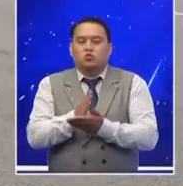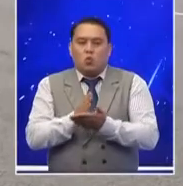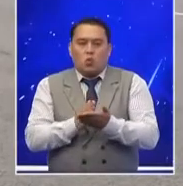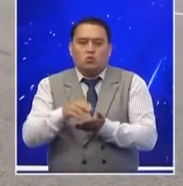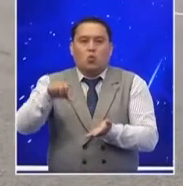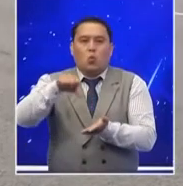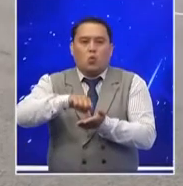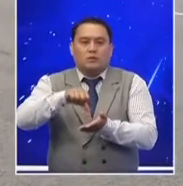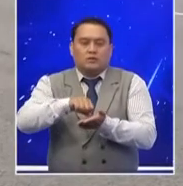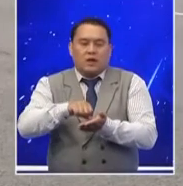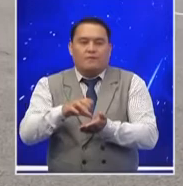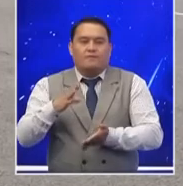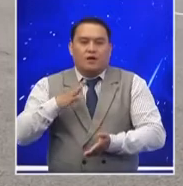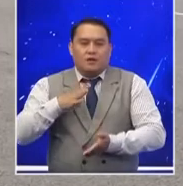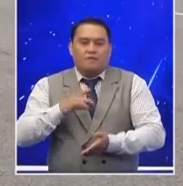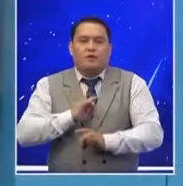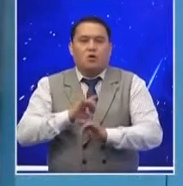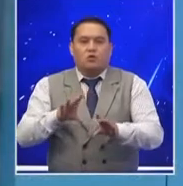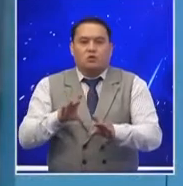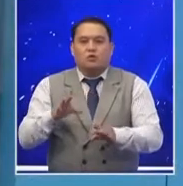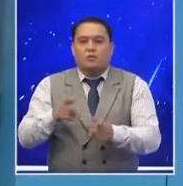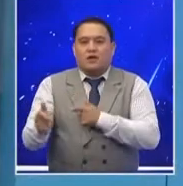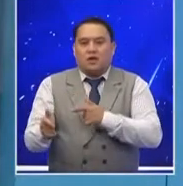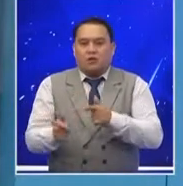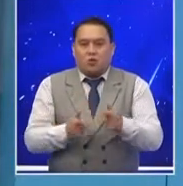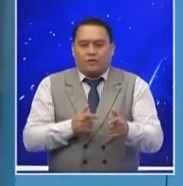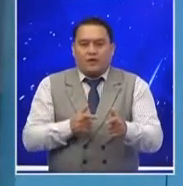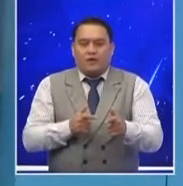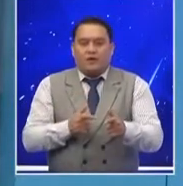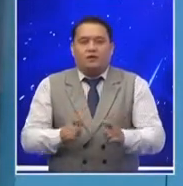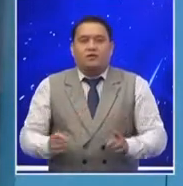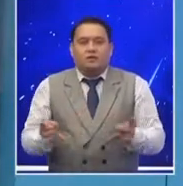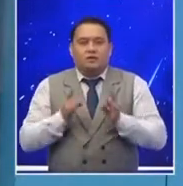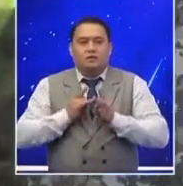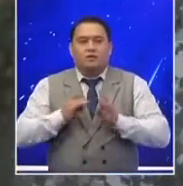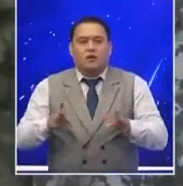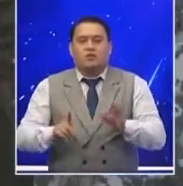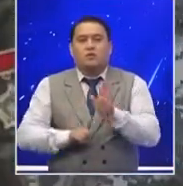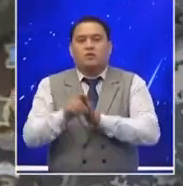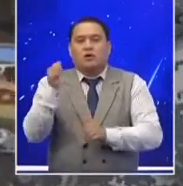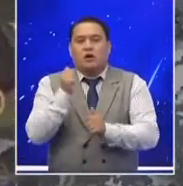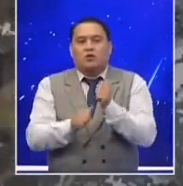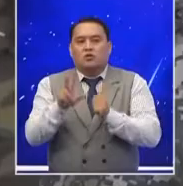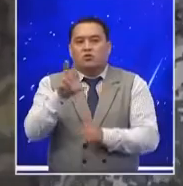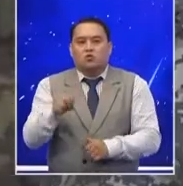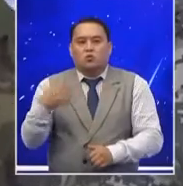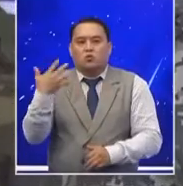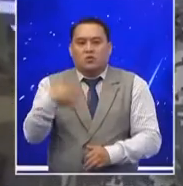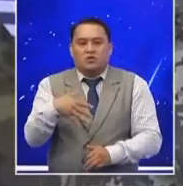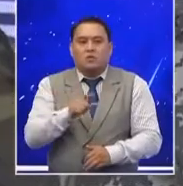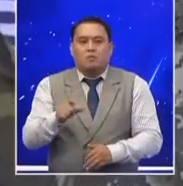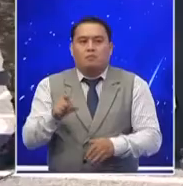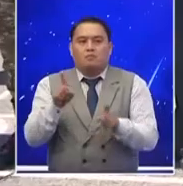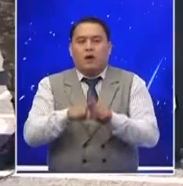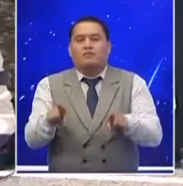изучали уставы, занимались физической, строевой и огневой подготовкой. И вот настал торжественный момент, когда каждый из 350 бойцов